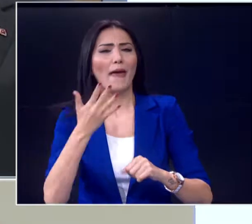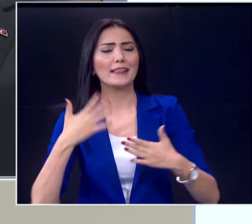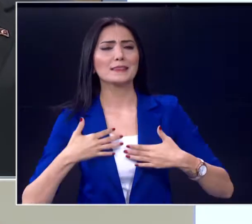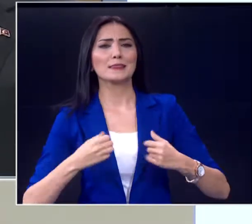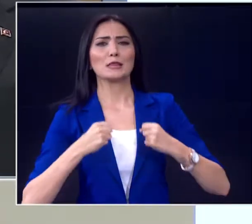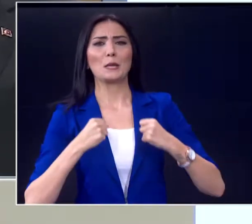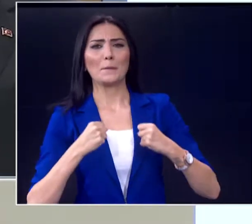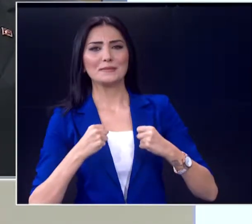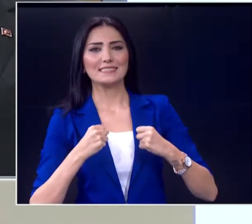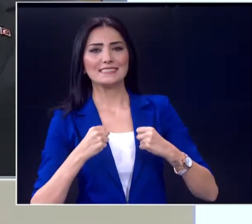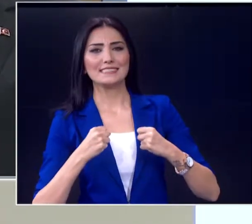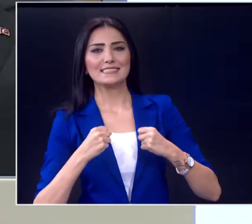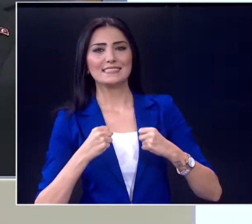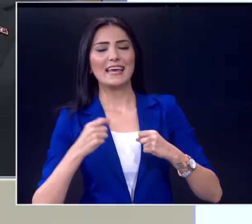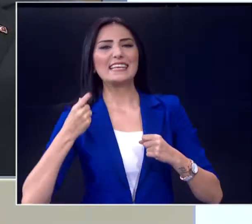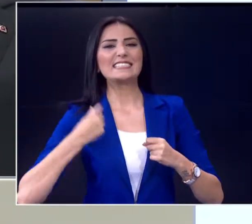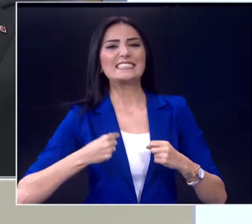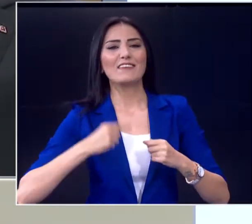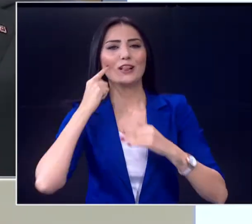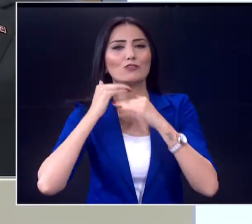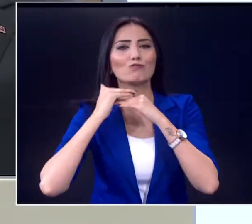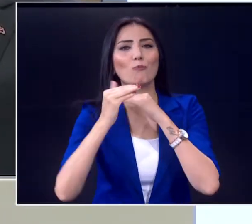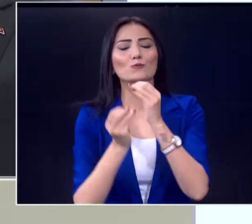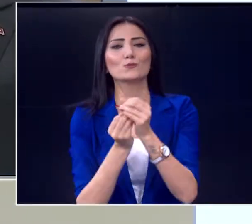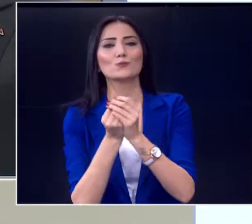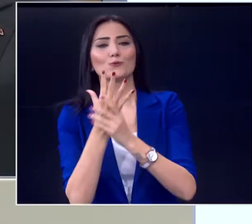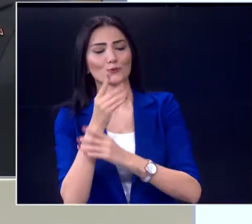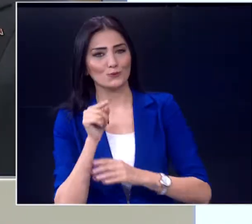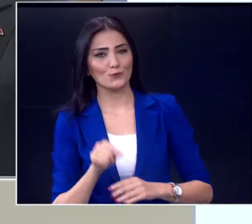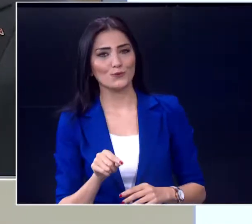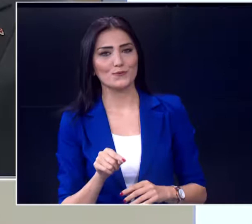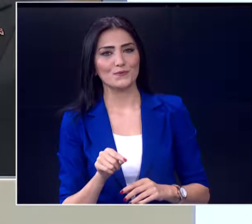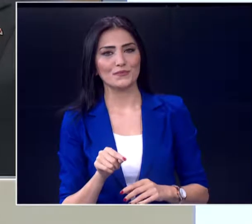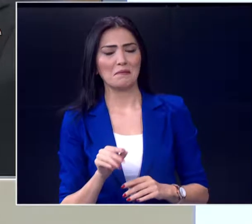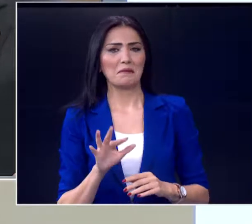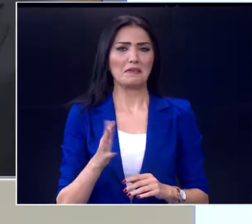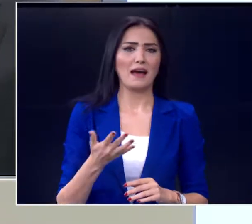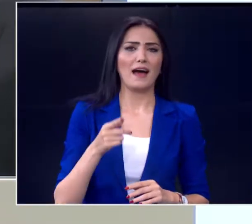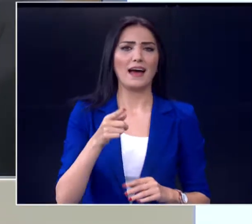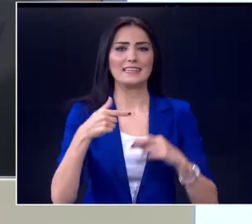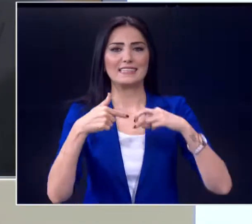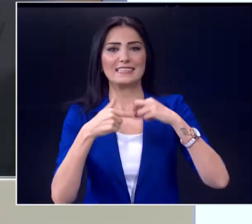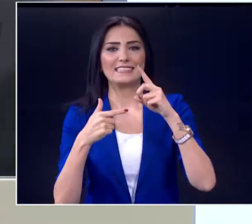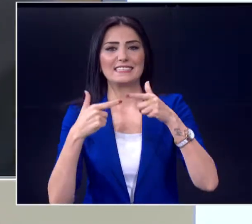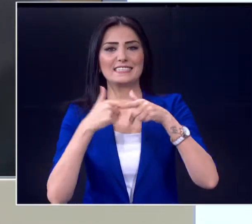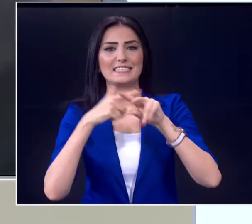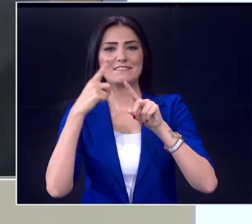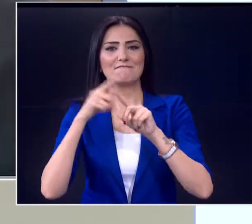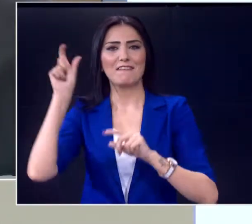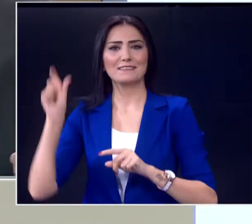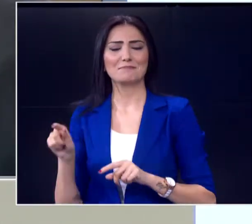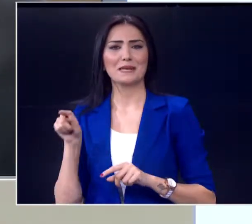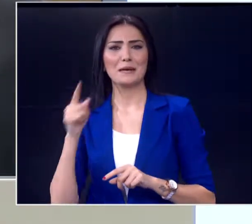dinamik sivil toplum kuruluşudur. Yani Rıfat Bey